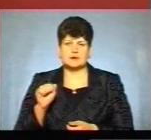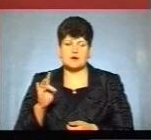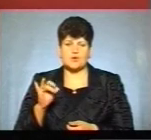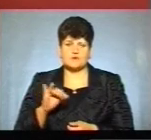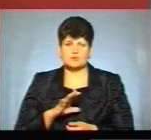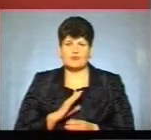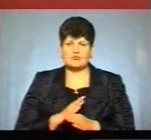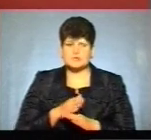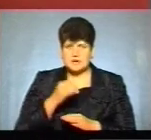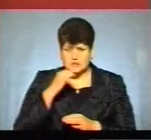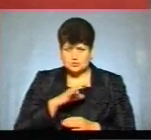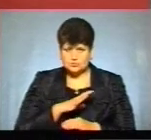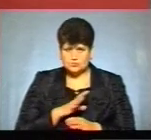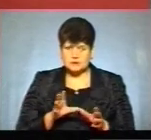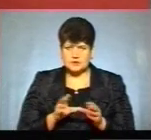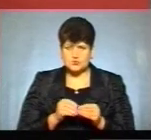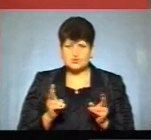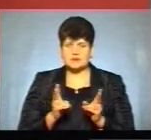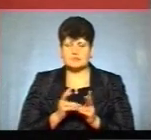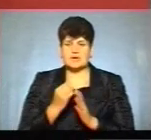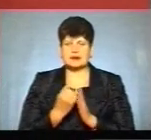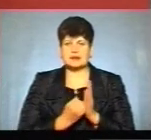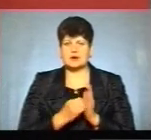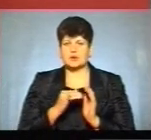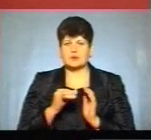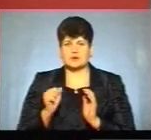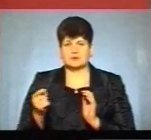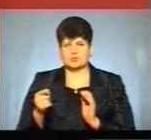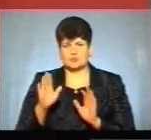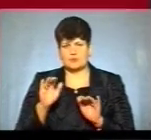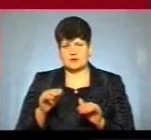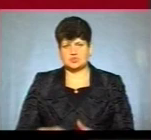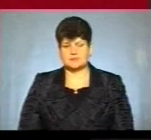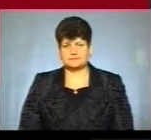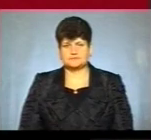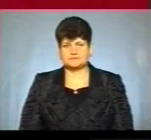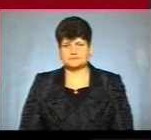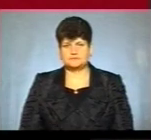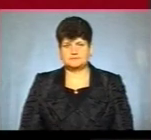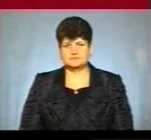дякую, що були з нами. Зустрінемося, як завжди, на телеканалі UA Тернопіль. До побачення. До побачення.